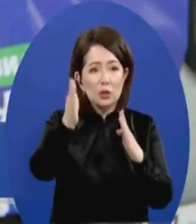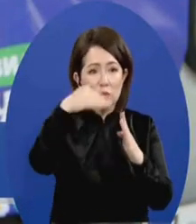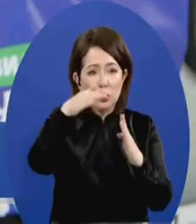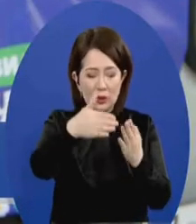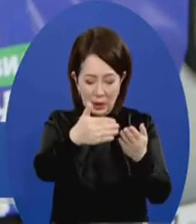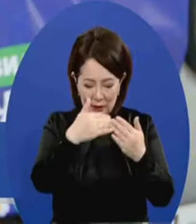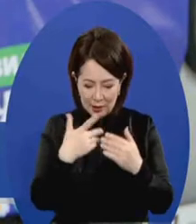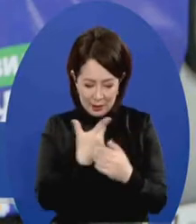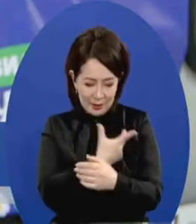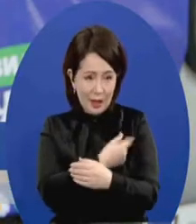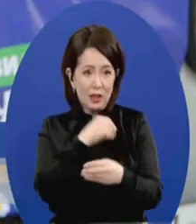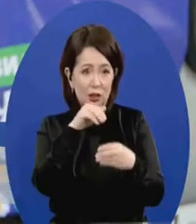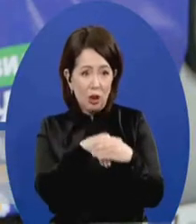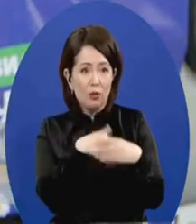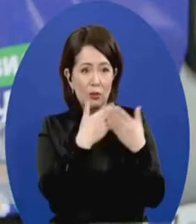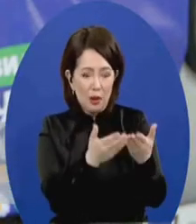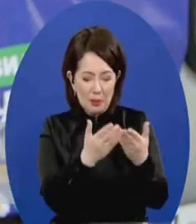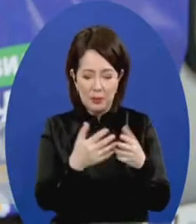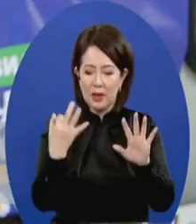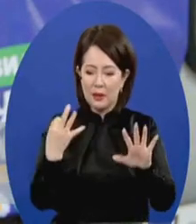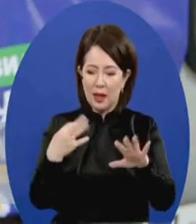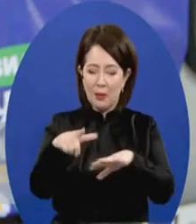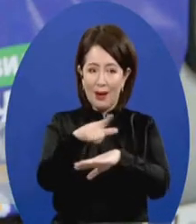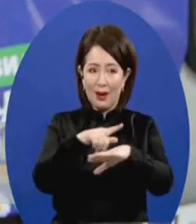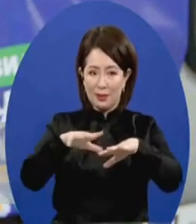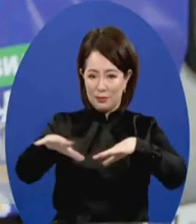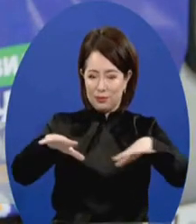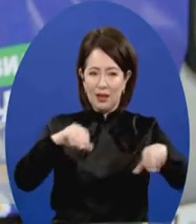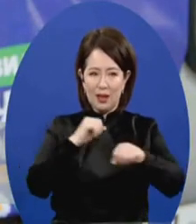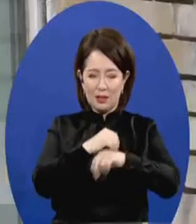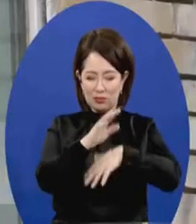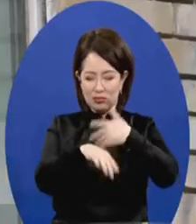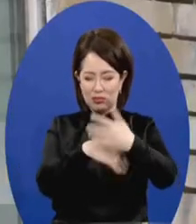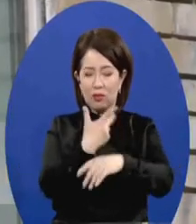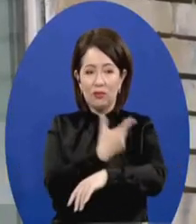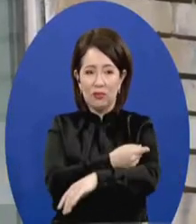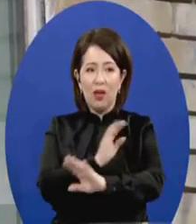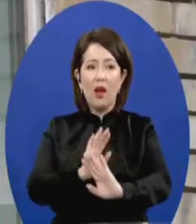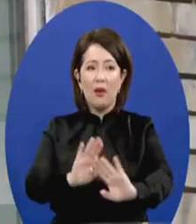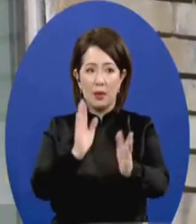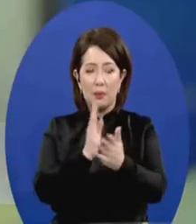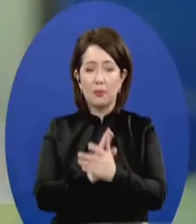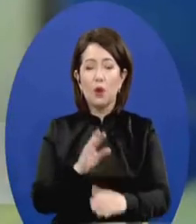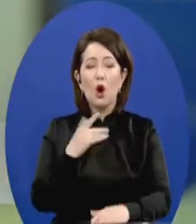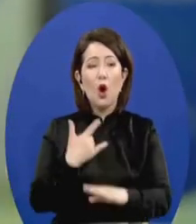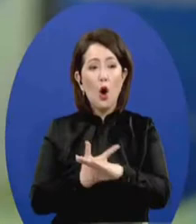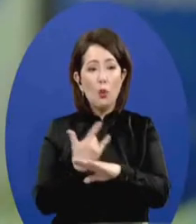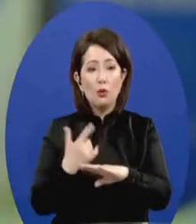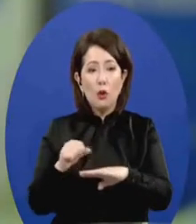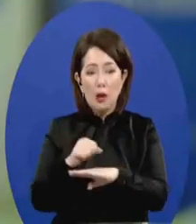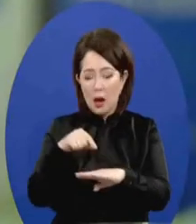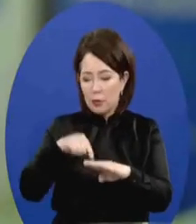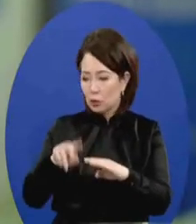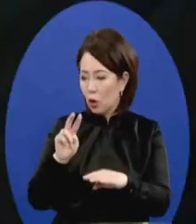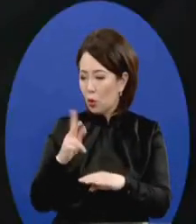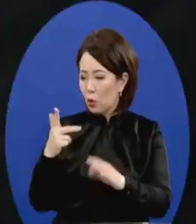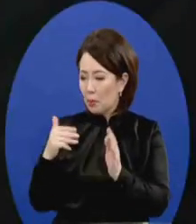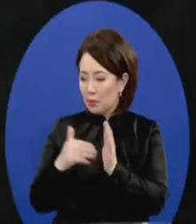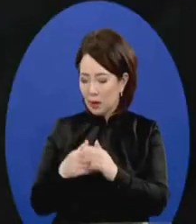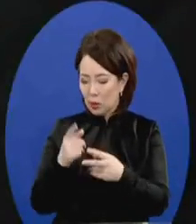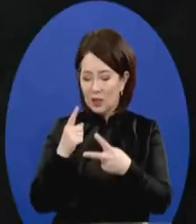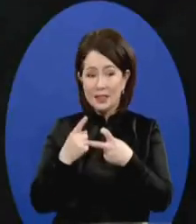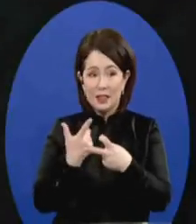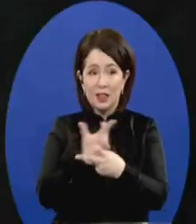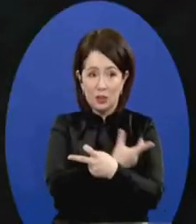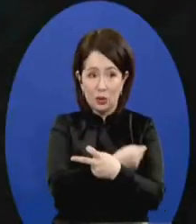дуудаад, дархлаажуулаад 8 цаг ажиллуулад одоо дархлаажуулж байна. Өмнөгов аймагт 23,000 гаруй хүн 1-р тунд